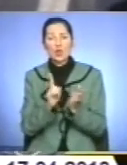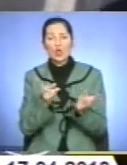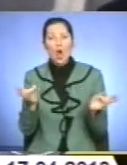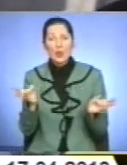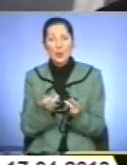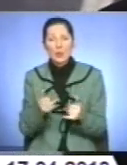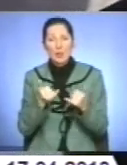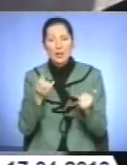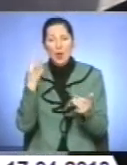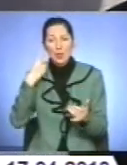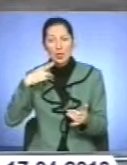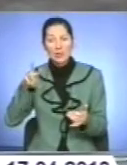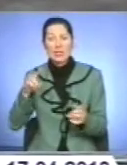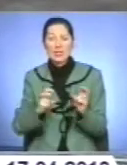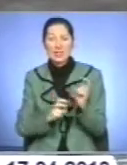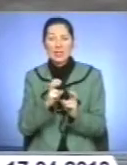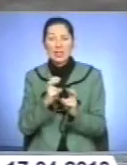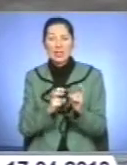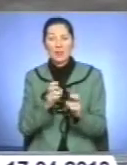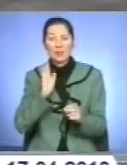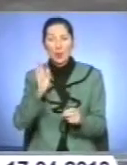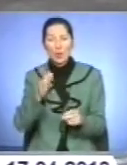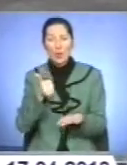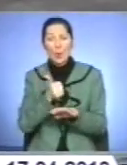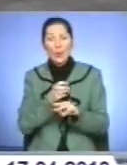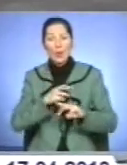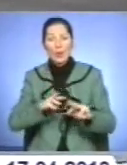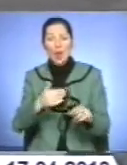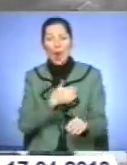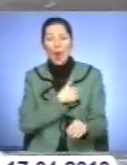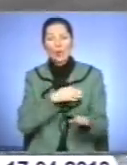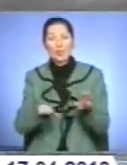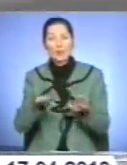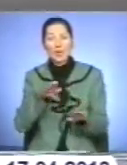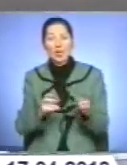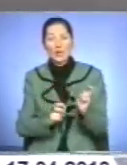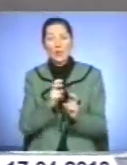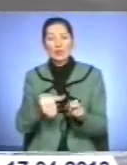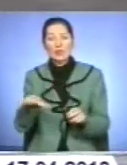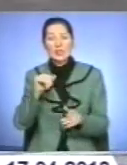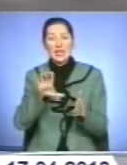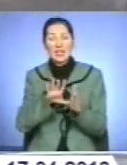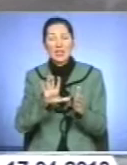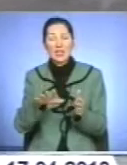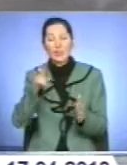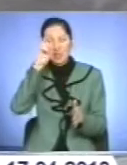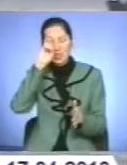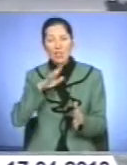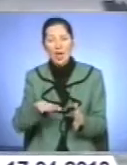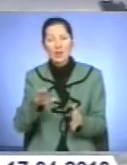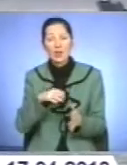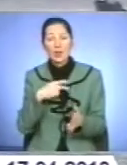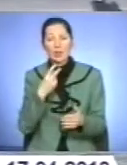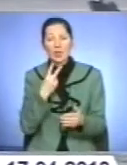для модернізації станції. У майбутньому ж прем'єр хоче збалансувати виробництво усієї електрики в державі. Зокрема, довести